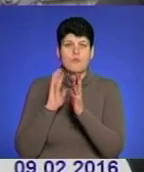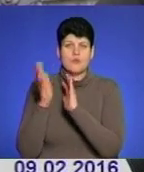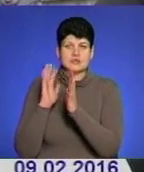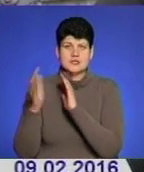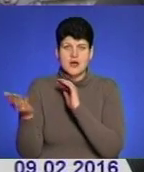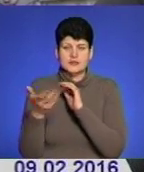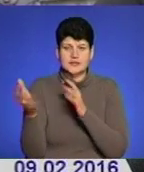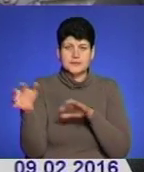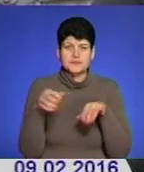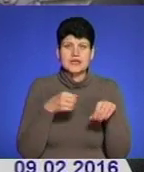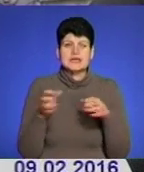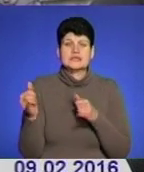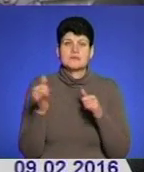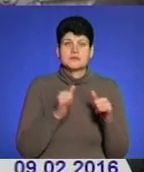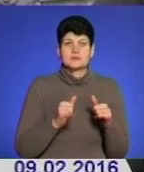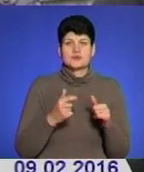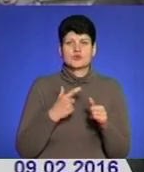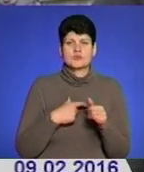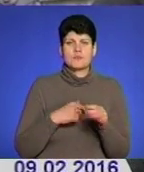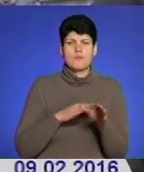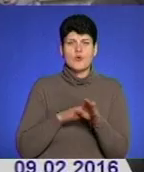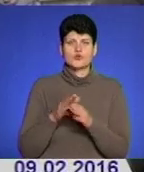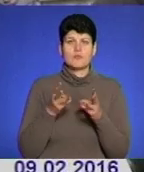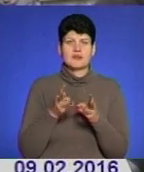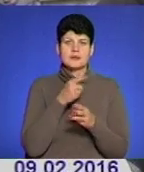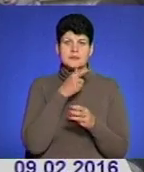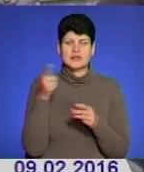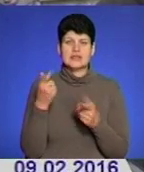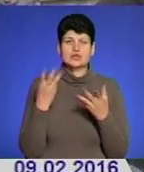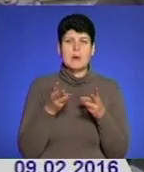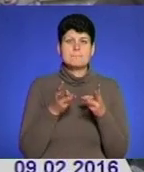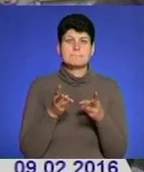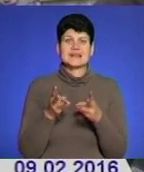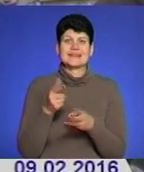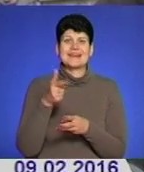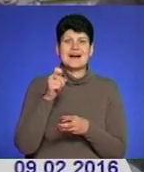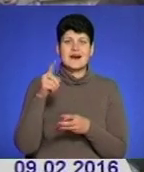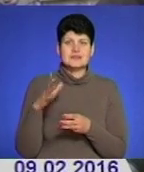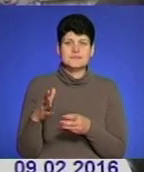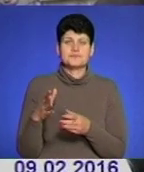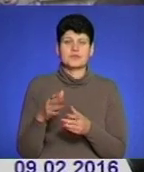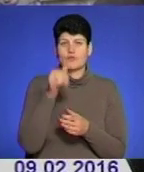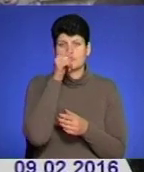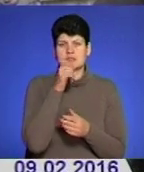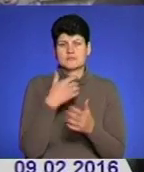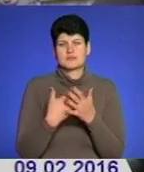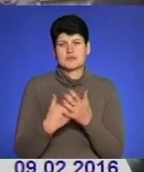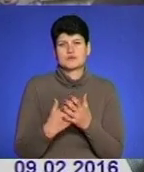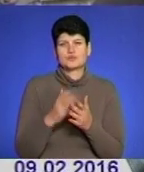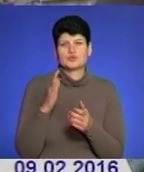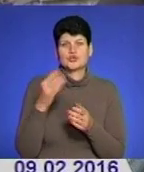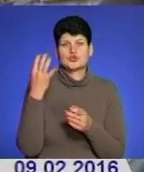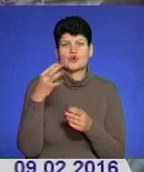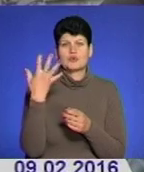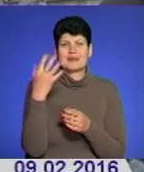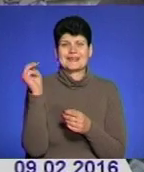забезпечуємо фактично дровами повністю опалювальний сезон. Якщо палити на цьому котлі газом, в місяць середньому виходить десь до